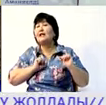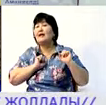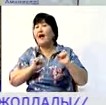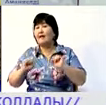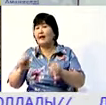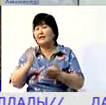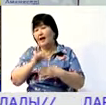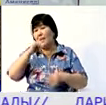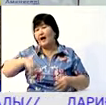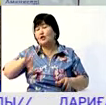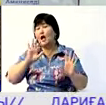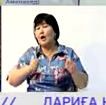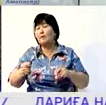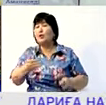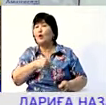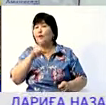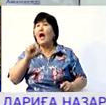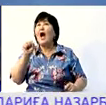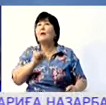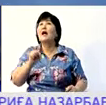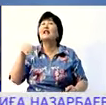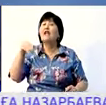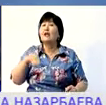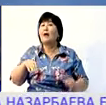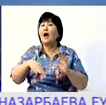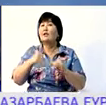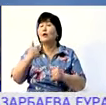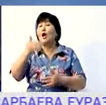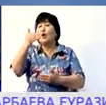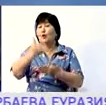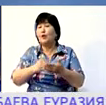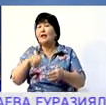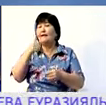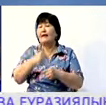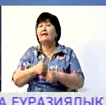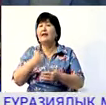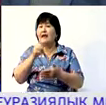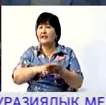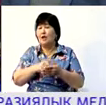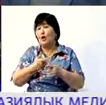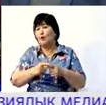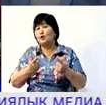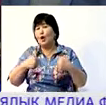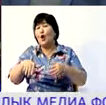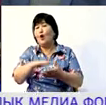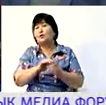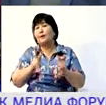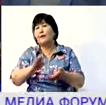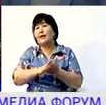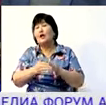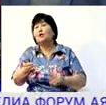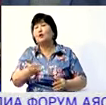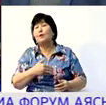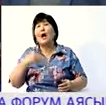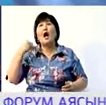Қазақстан Республикасының президенттігіне үміткер Амангелді Таспеховтың сайлауалды тұғырнамасының ең негізгісі осы ұжымдық келісім шарт. Сол үшін